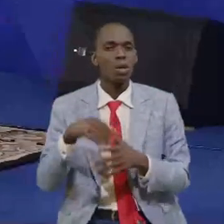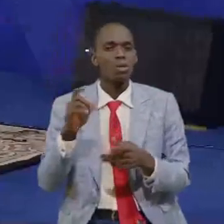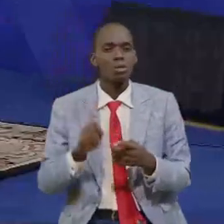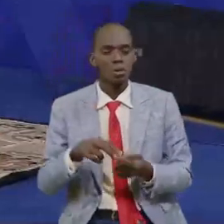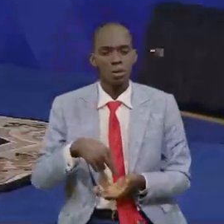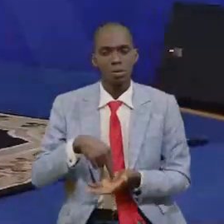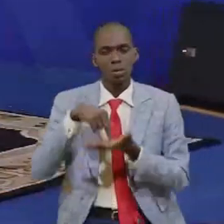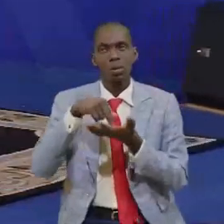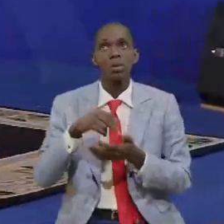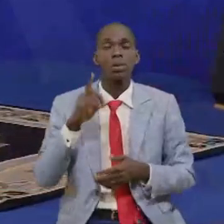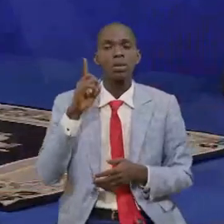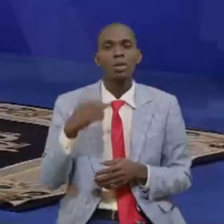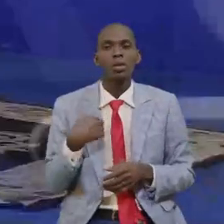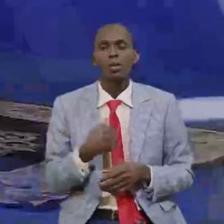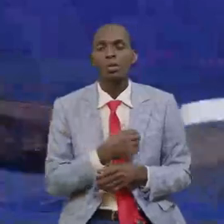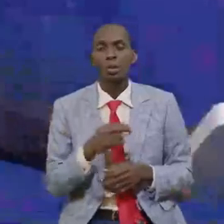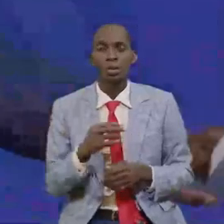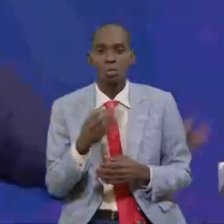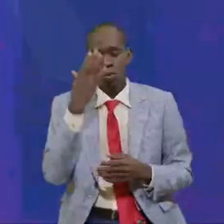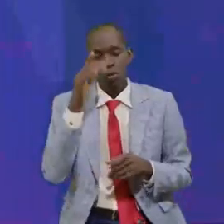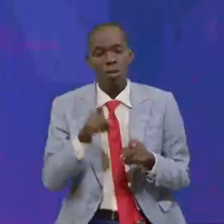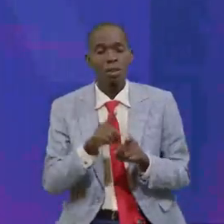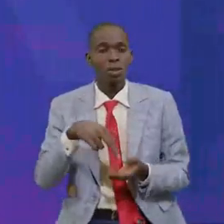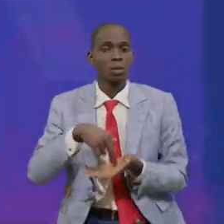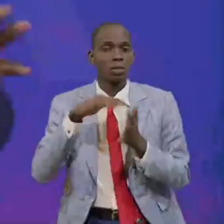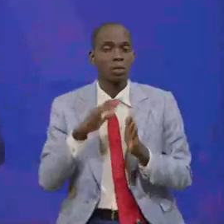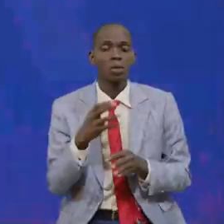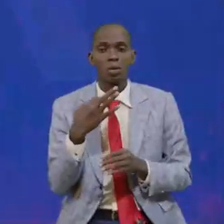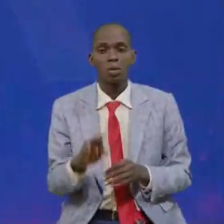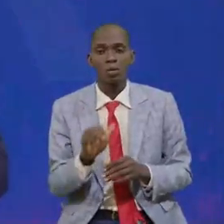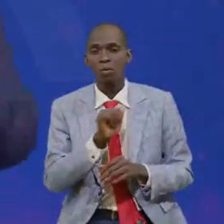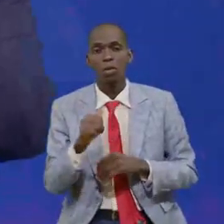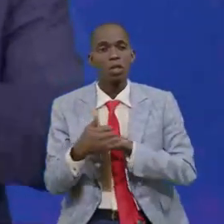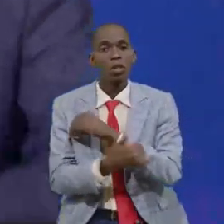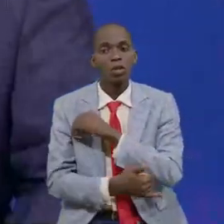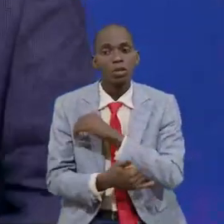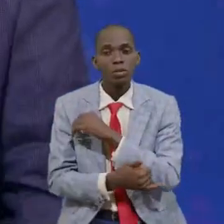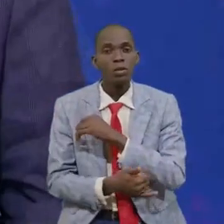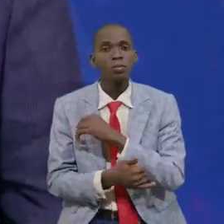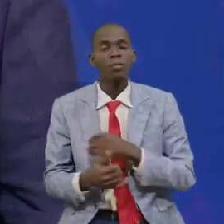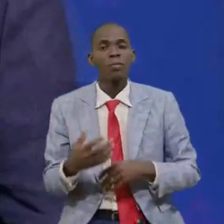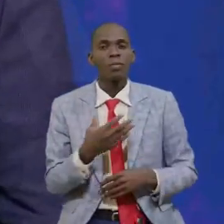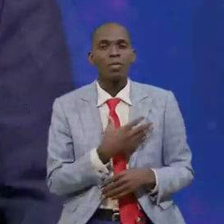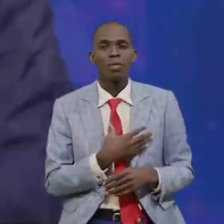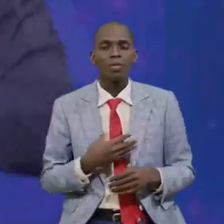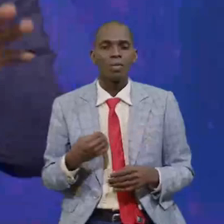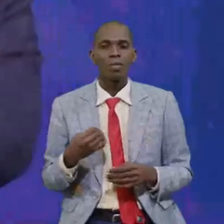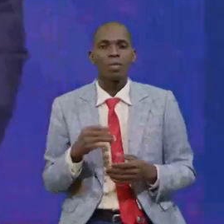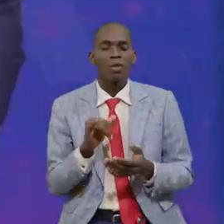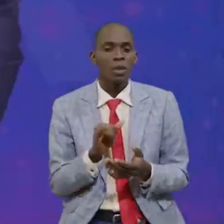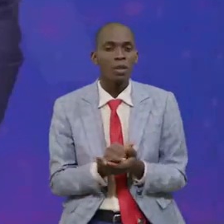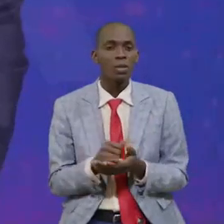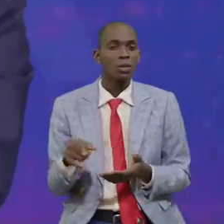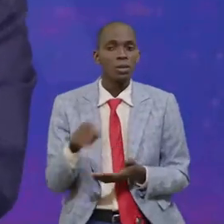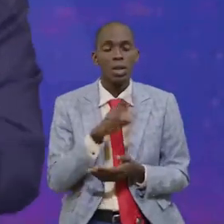le représenter. C'est comme un ambassadeur d'un pays qui va dans un pays et qui représente le pays. Quelle que soit la culture de